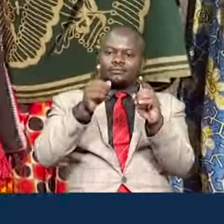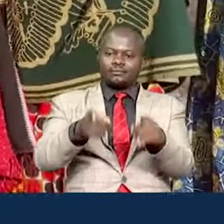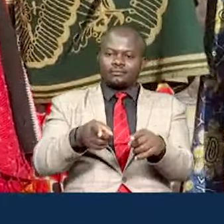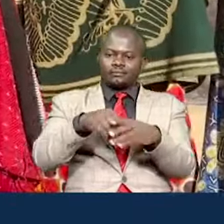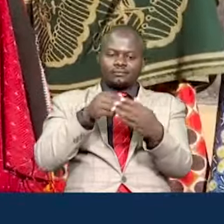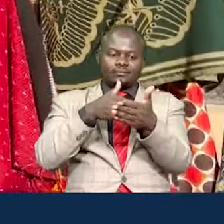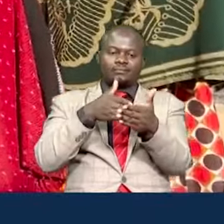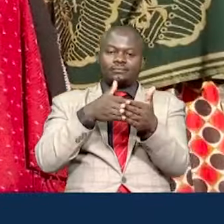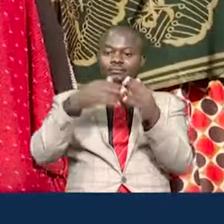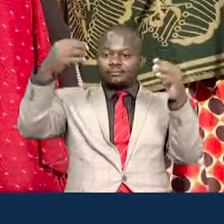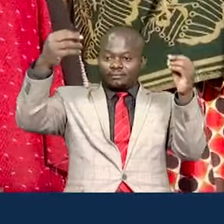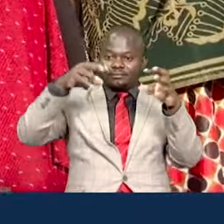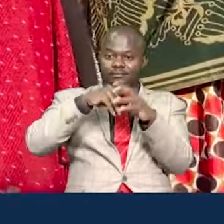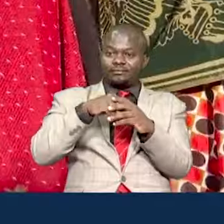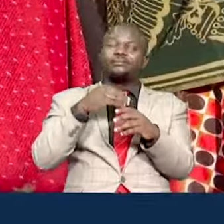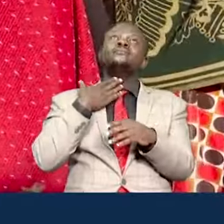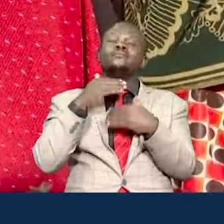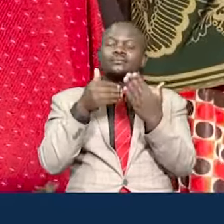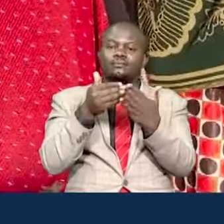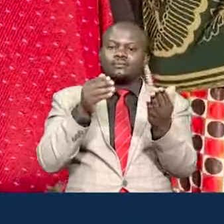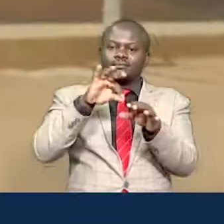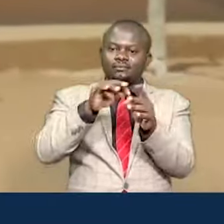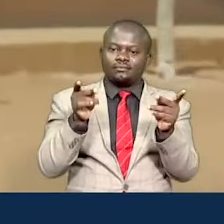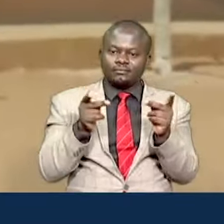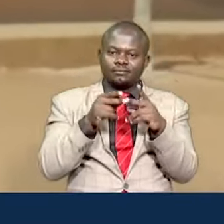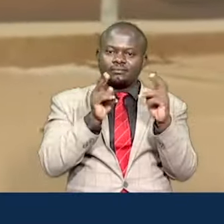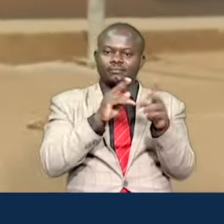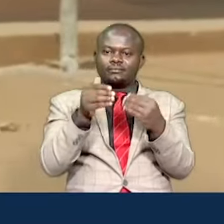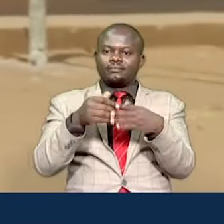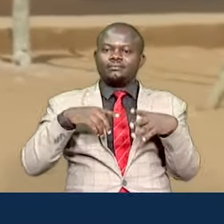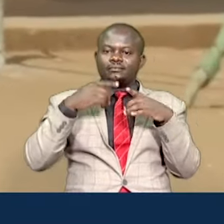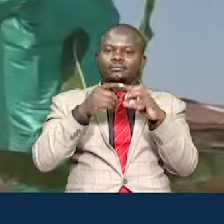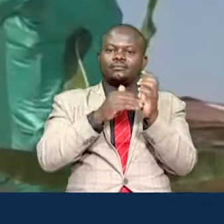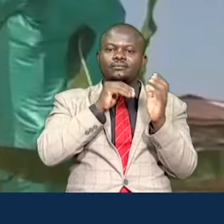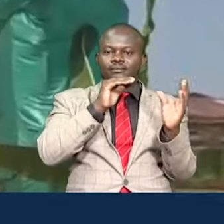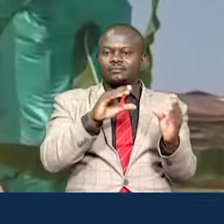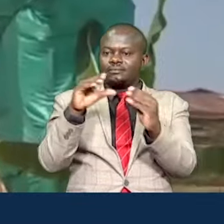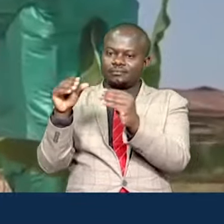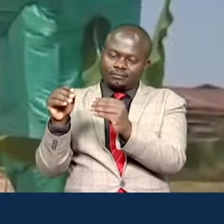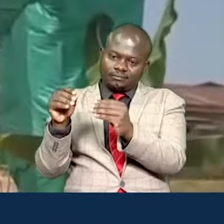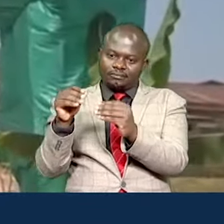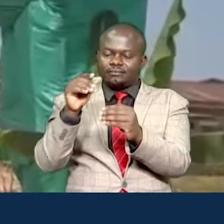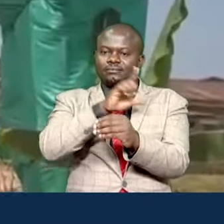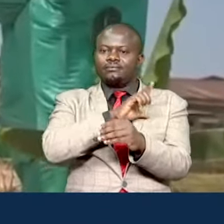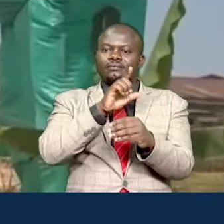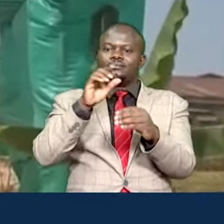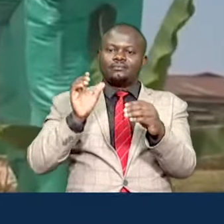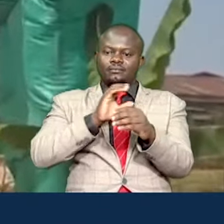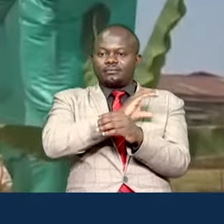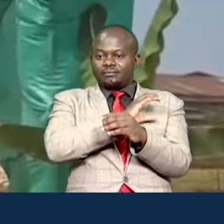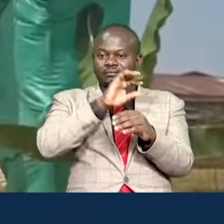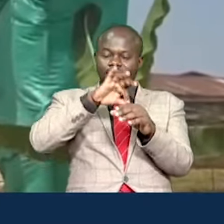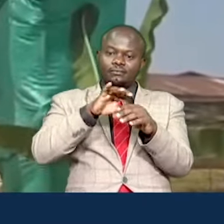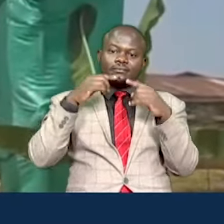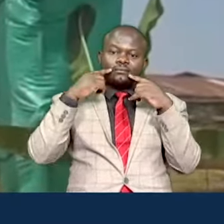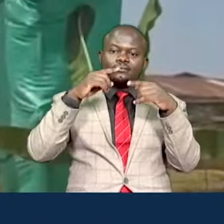mbogamizi zagiye zigaragara harimo abifuzaga gutorera aho basigaye baba kandi batariyimuye ku bw'amahirwe komisiyo yaje gusohora